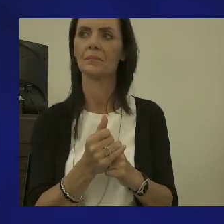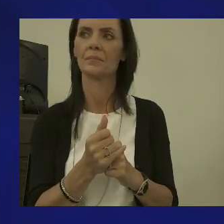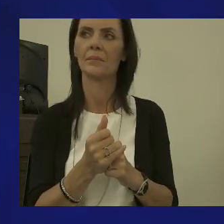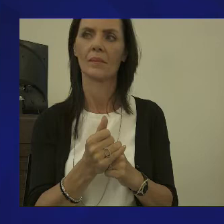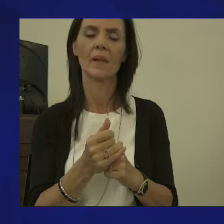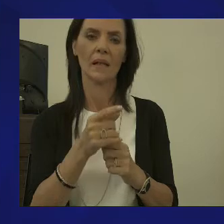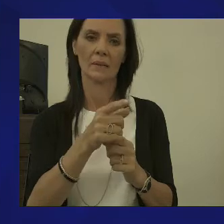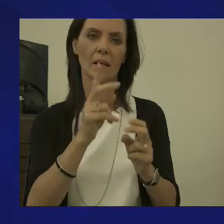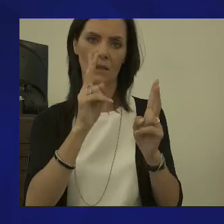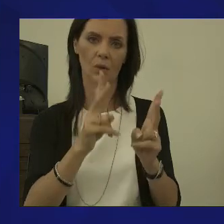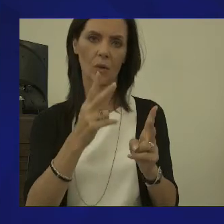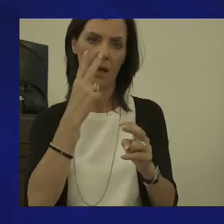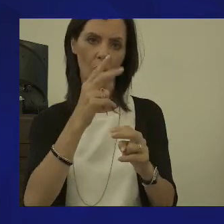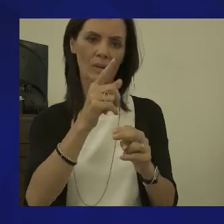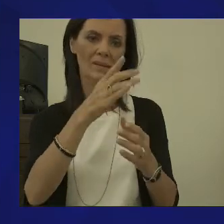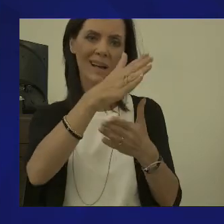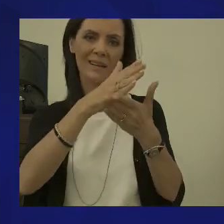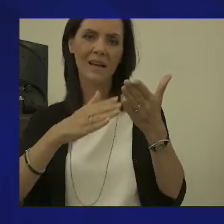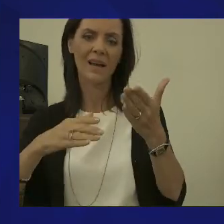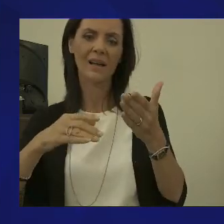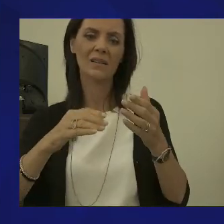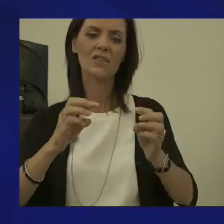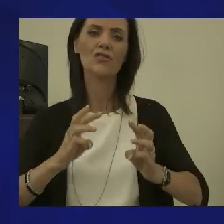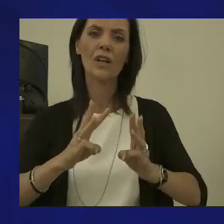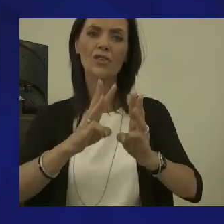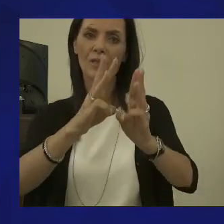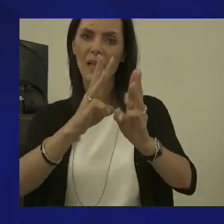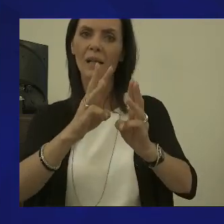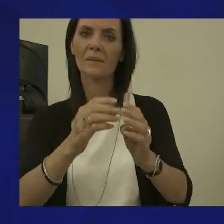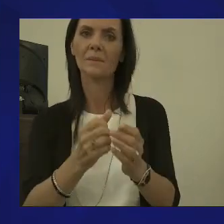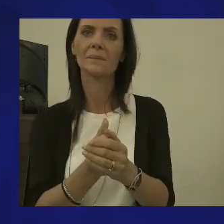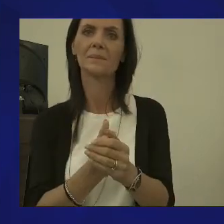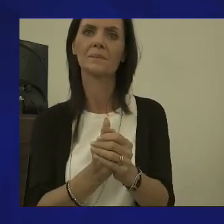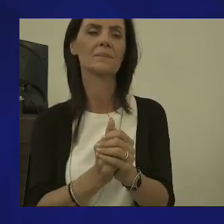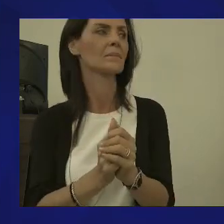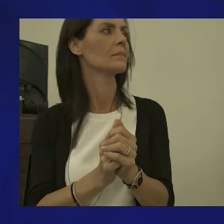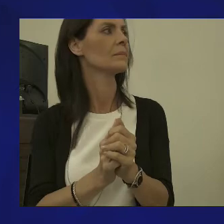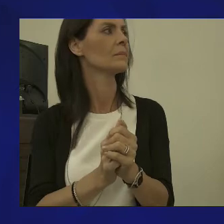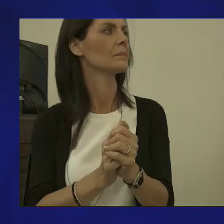אתה יכול להראות את החתך מול השביל של הבית? את החתך מול